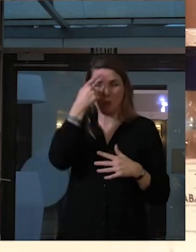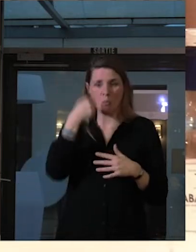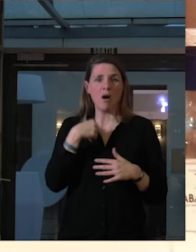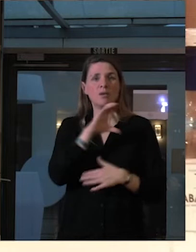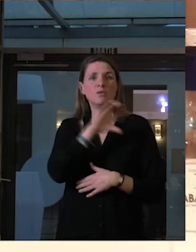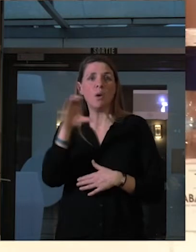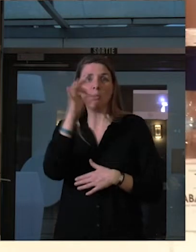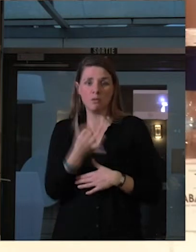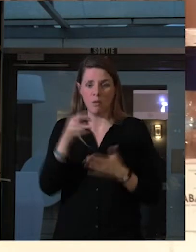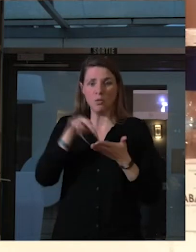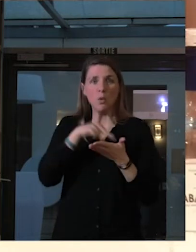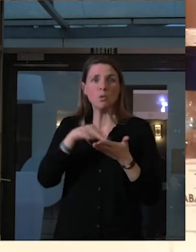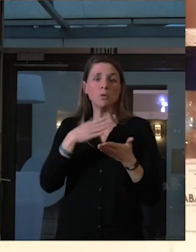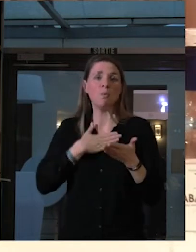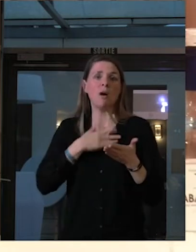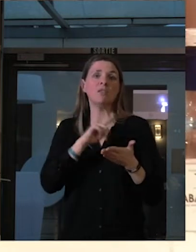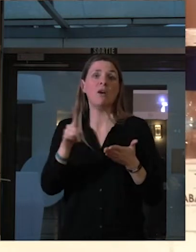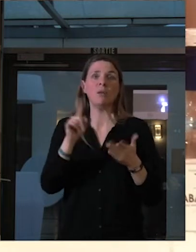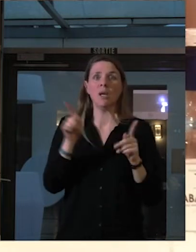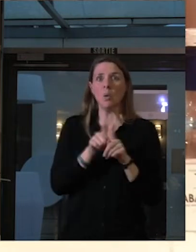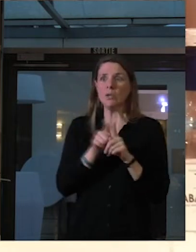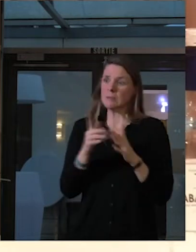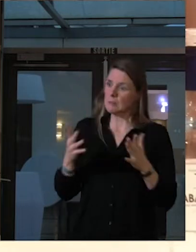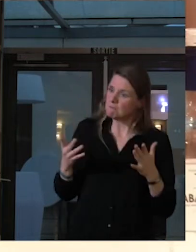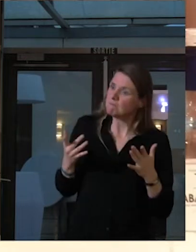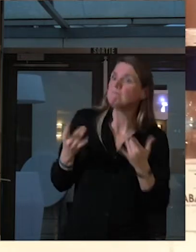100% comme étant danseuse et oser m'affirmer...